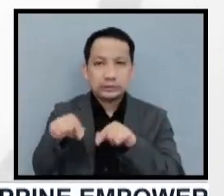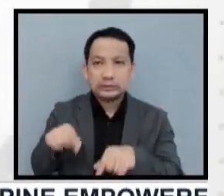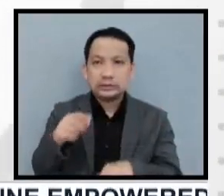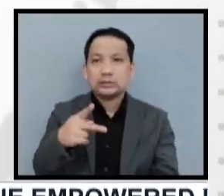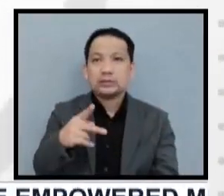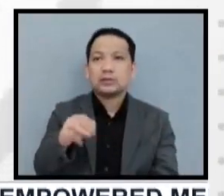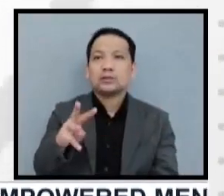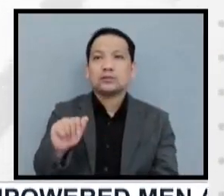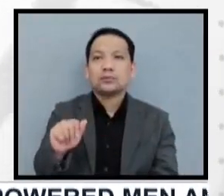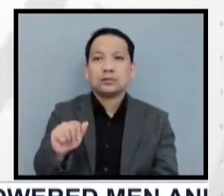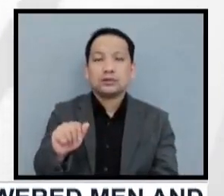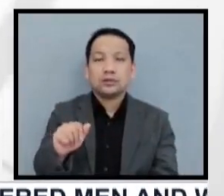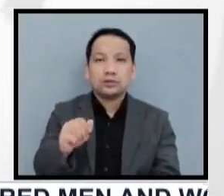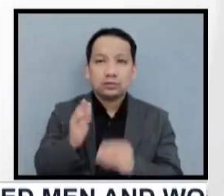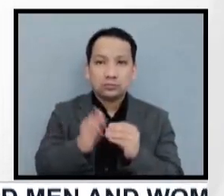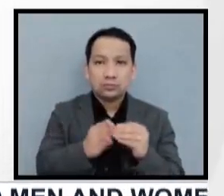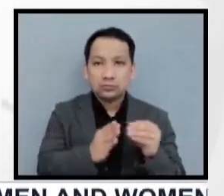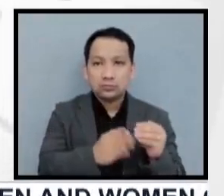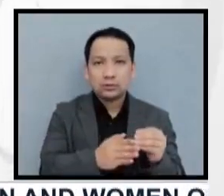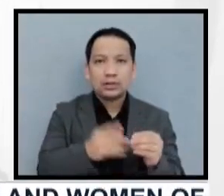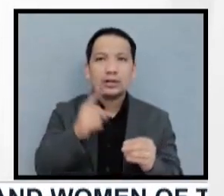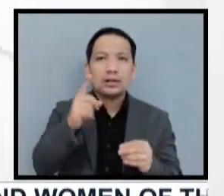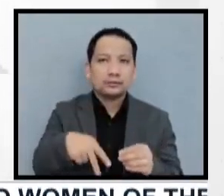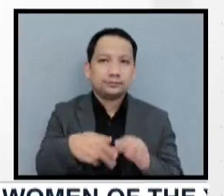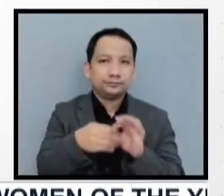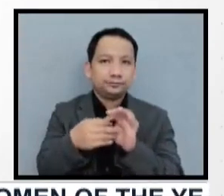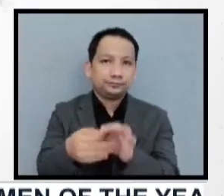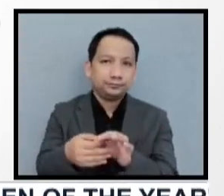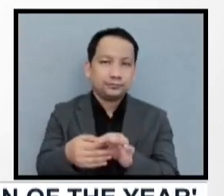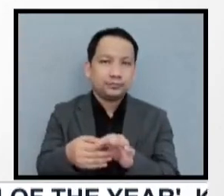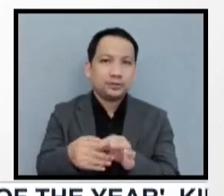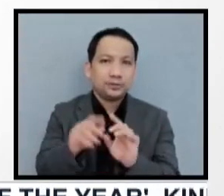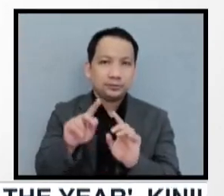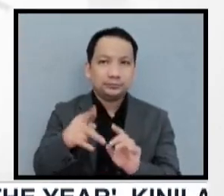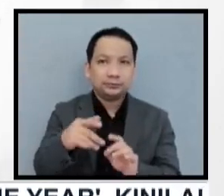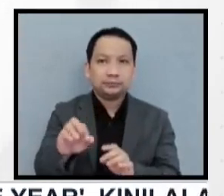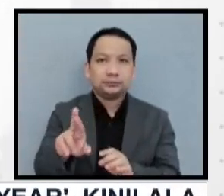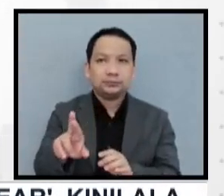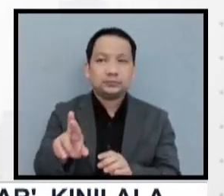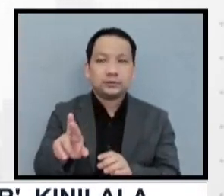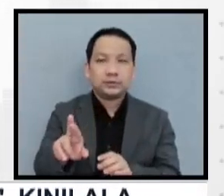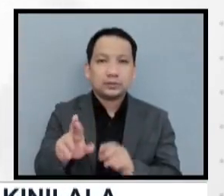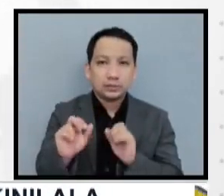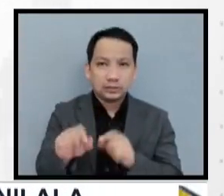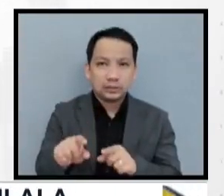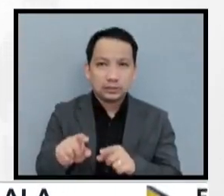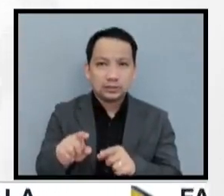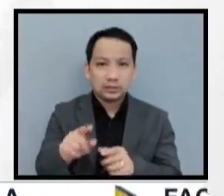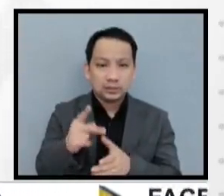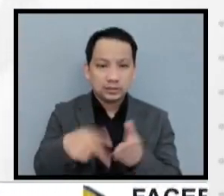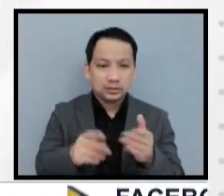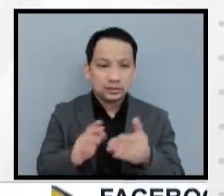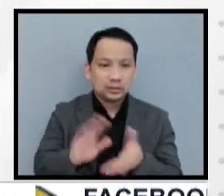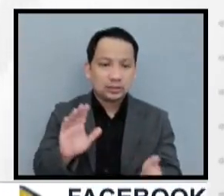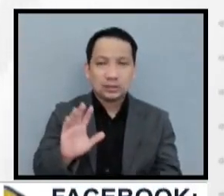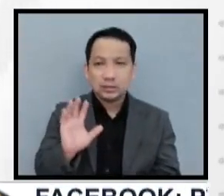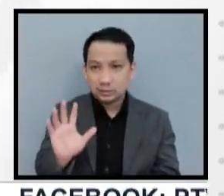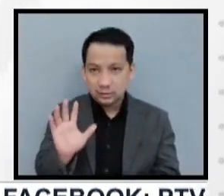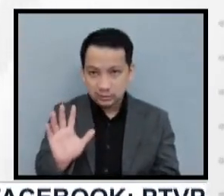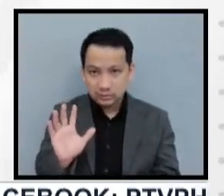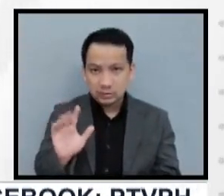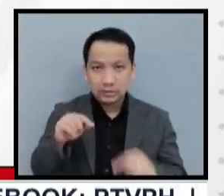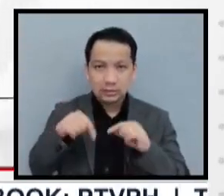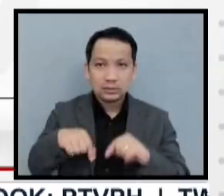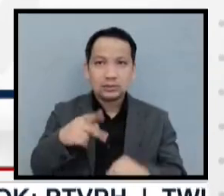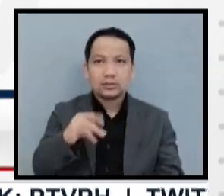kamatis pa lang, no, ay kalahati na ang diferensya ng presyo ng per kilo dahil kung sa palengke ay mabibili ito ng 50 pesos, dito sa Kadiwa